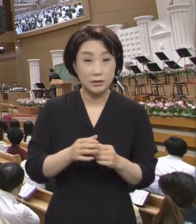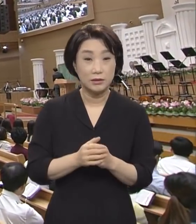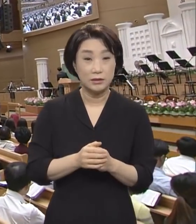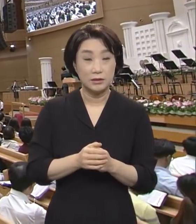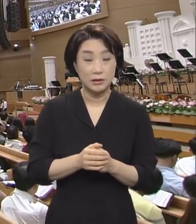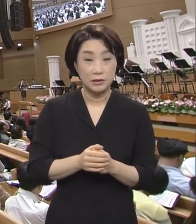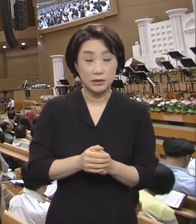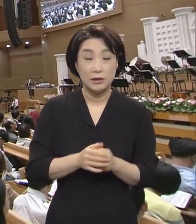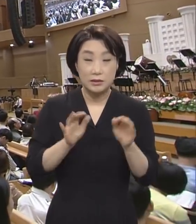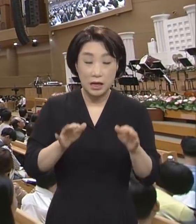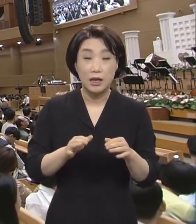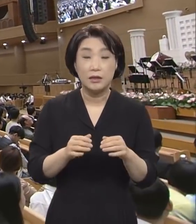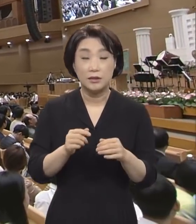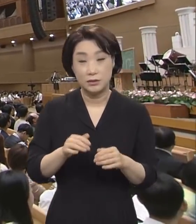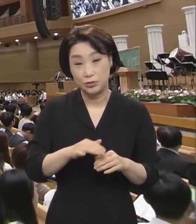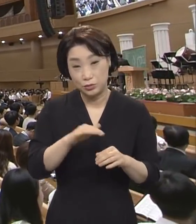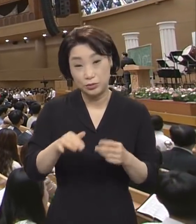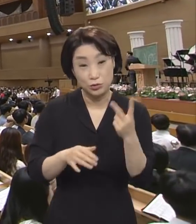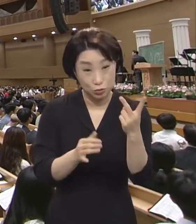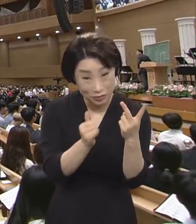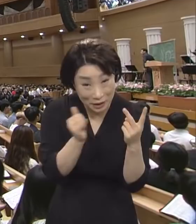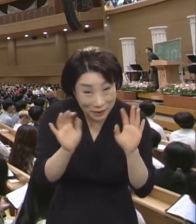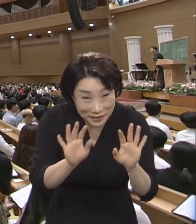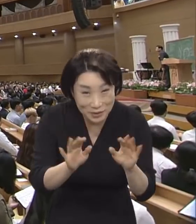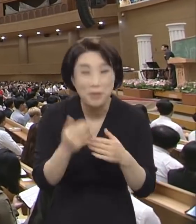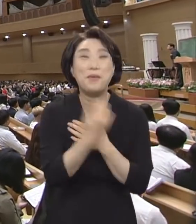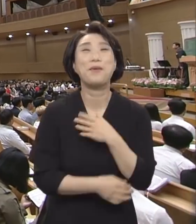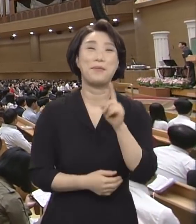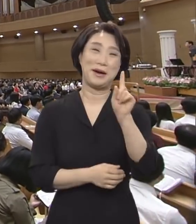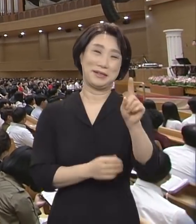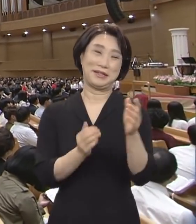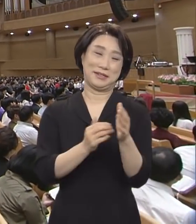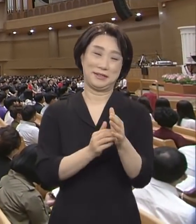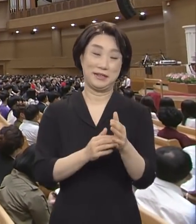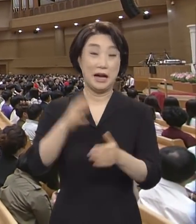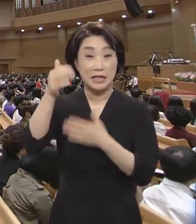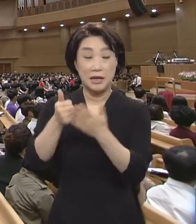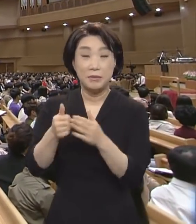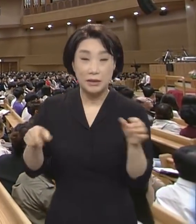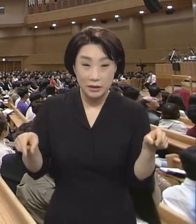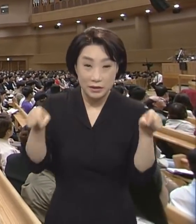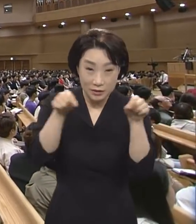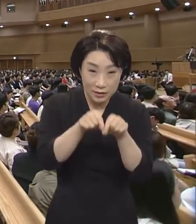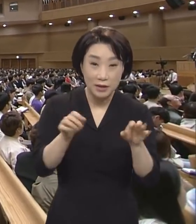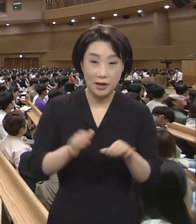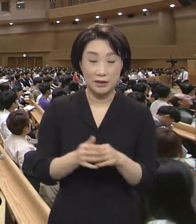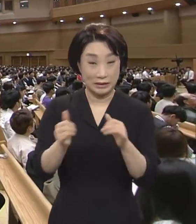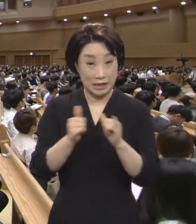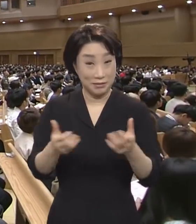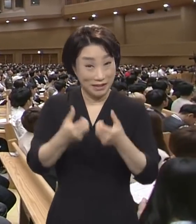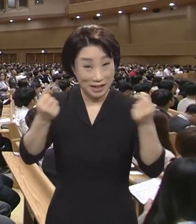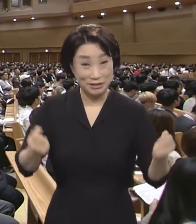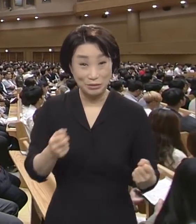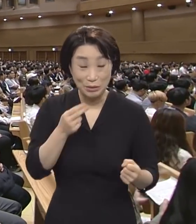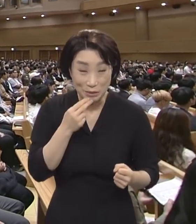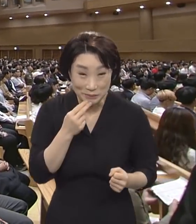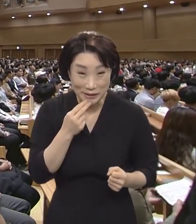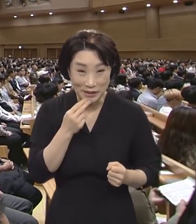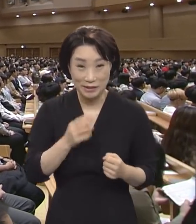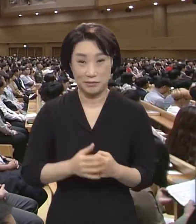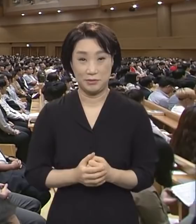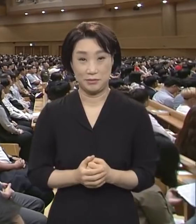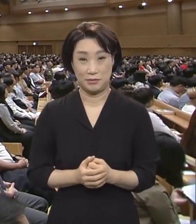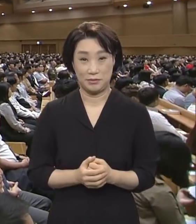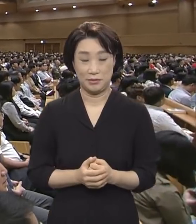못하였느냐. 이러한 적 이제 둘이 아니오 한 몸이니 그러므로 하나님이 짝지어 주신 것을 사람이 나누지 못할지니라